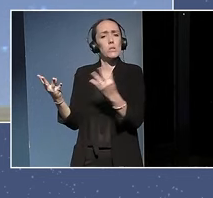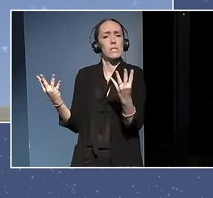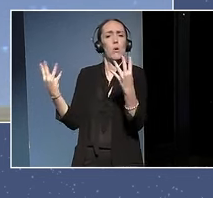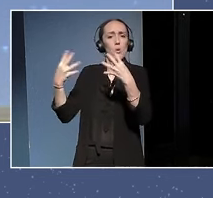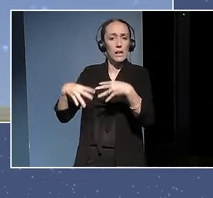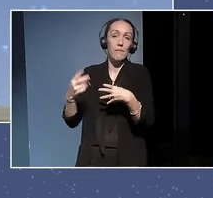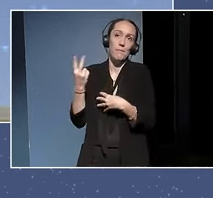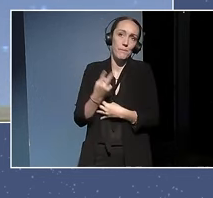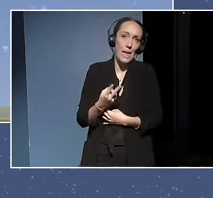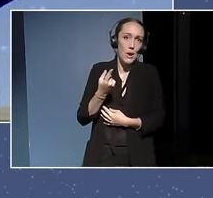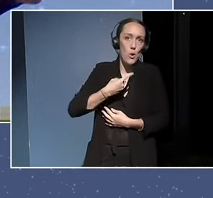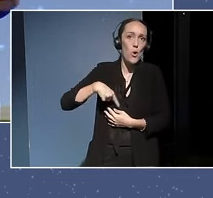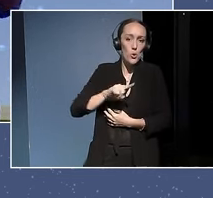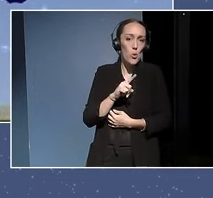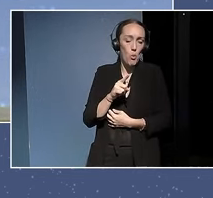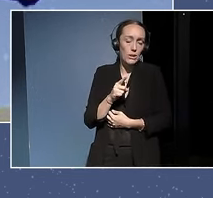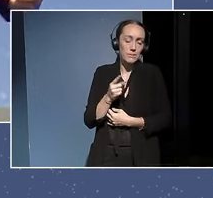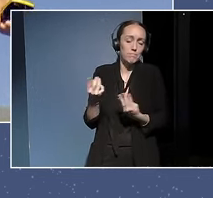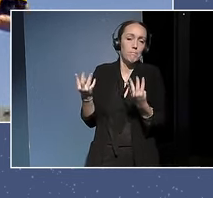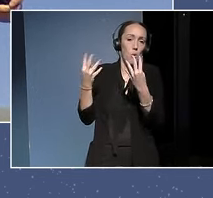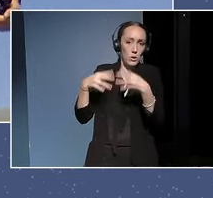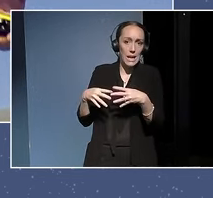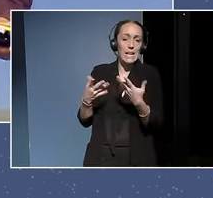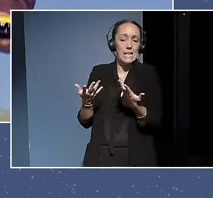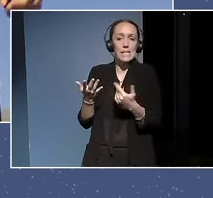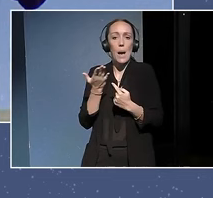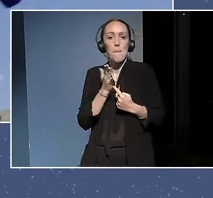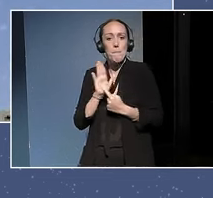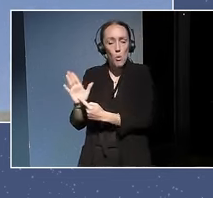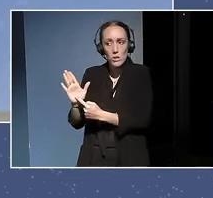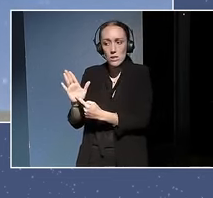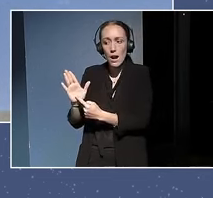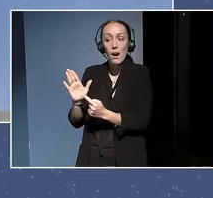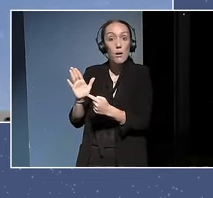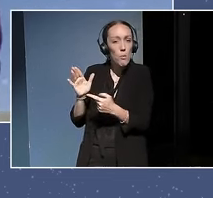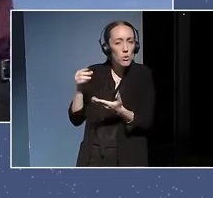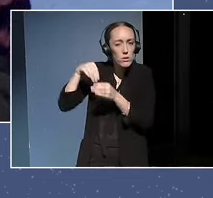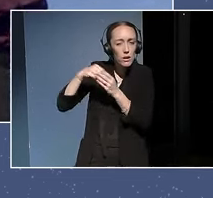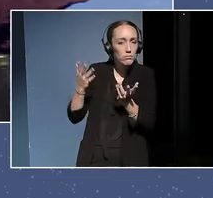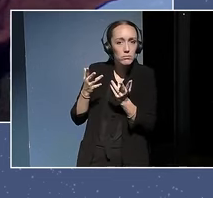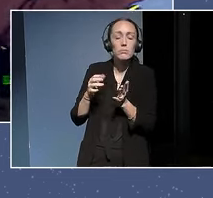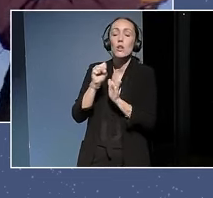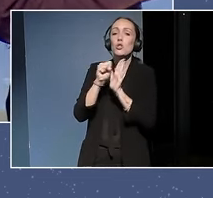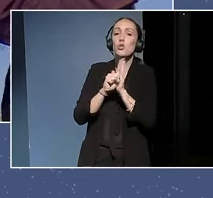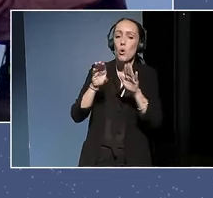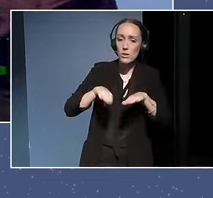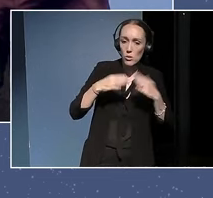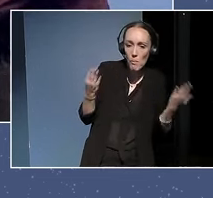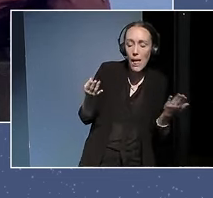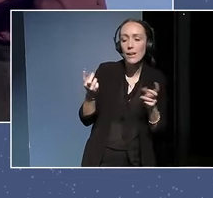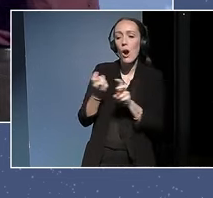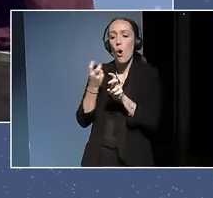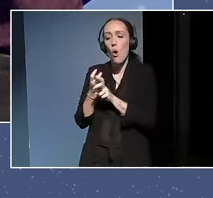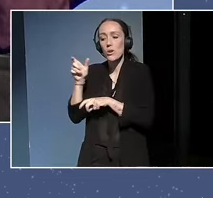costruiamo noi intorno sulla storia della scoperta eh sul le ossa perdute di stromer e